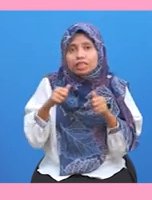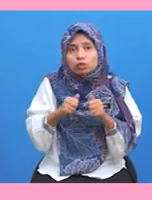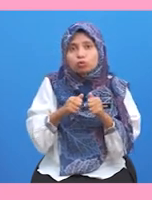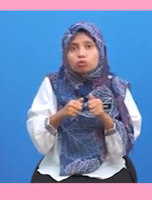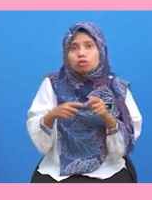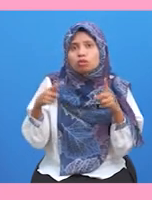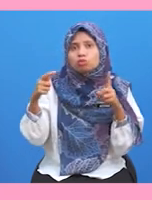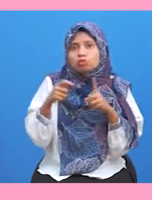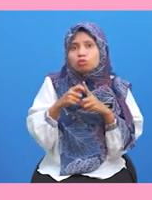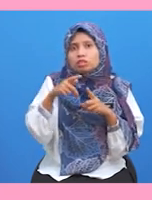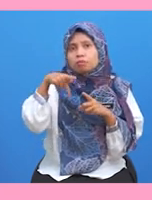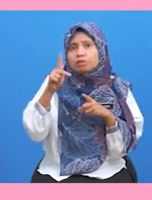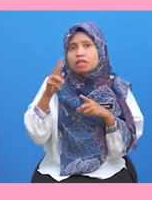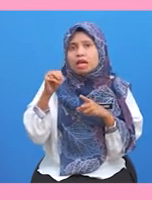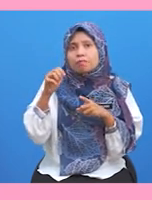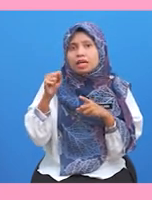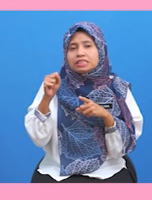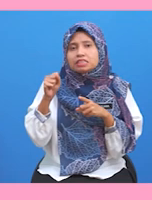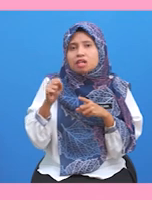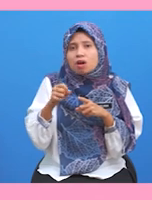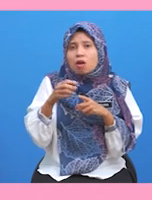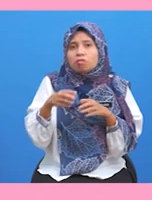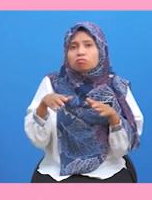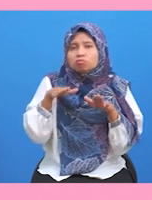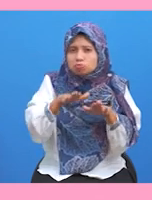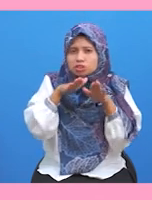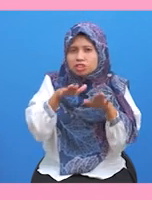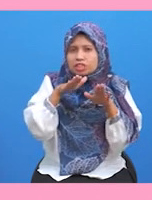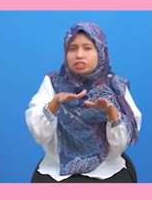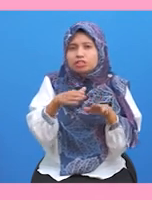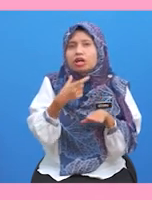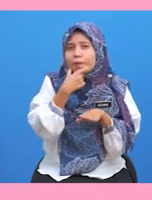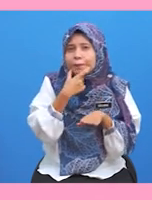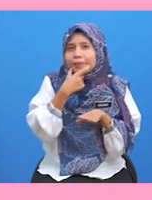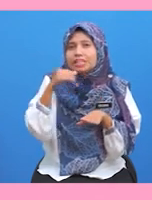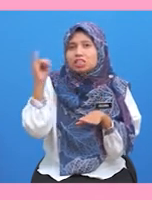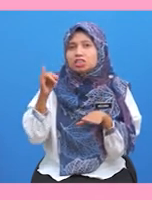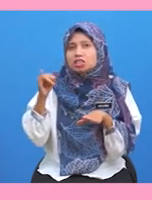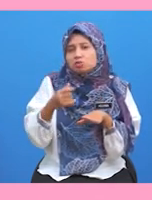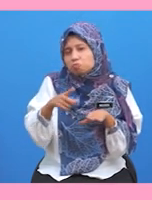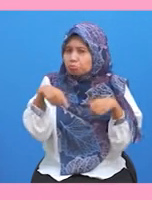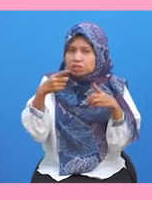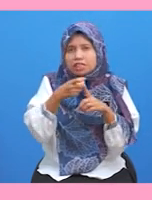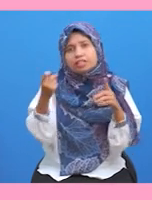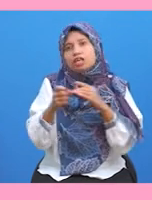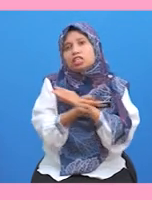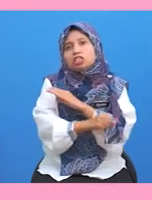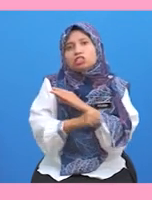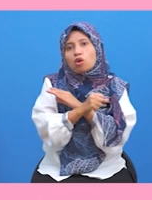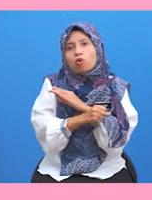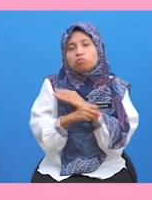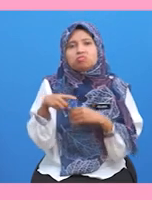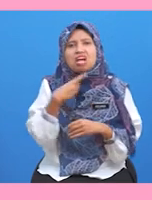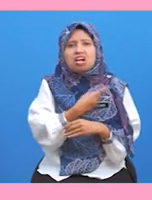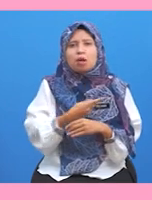PKMS, mendesak British berundur dari Sarawak dengan menulis kata-kata seperti, "Kami